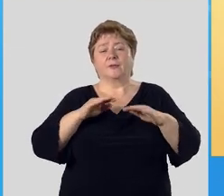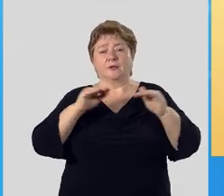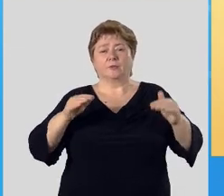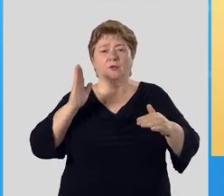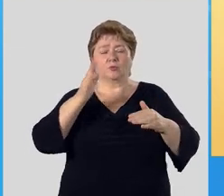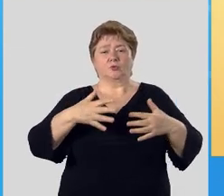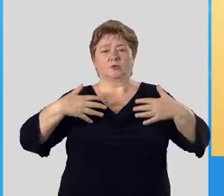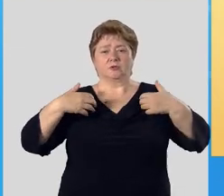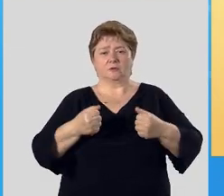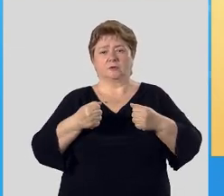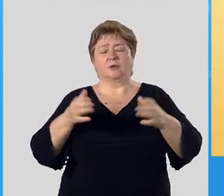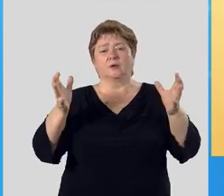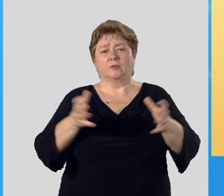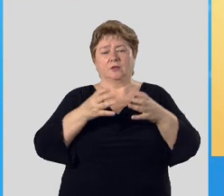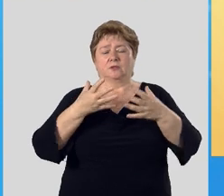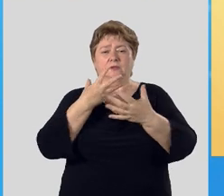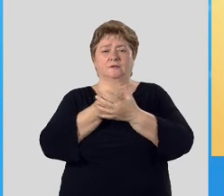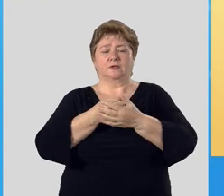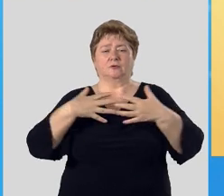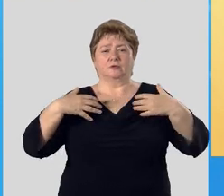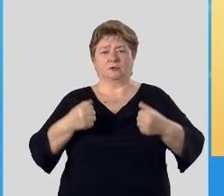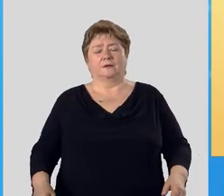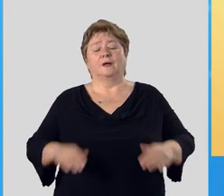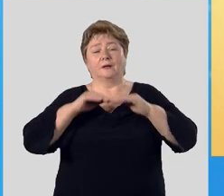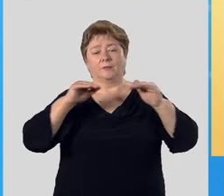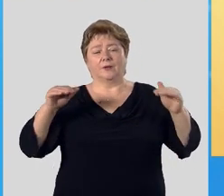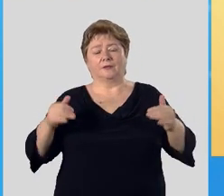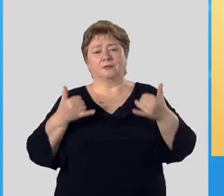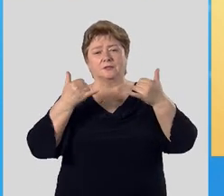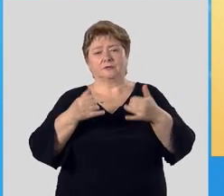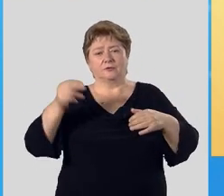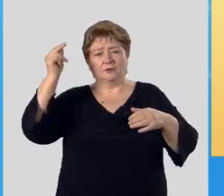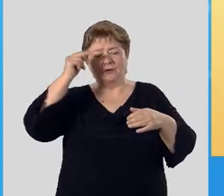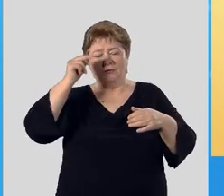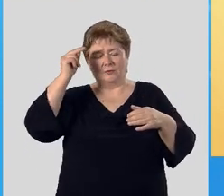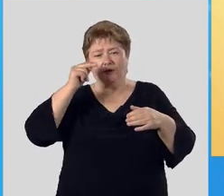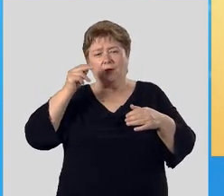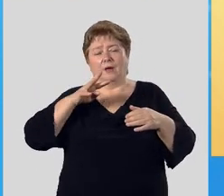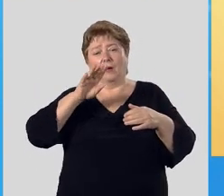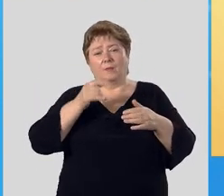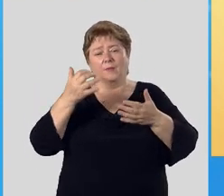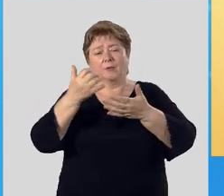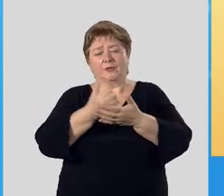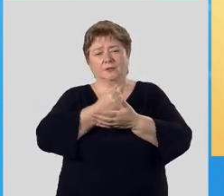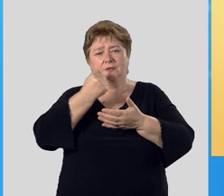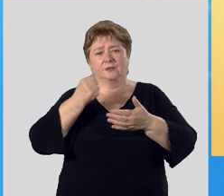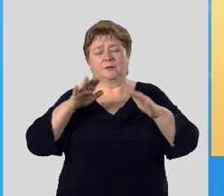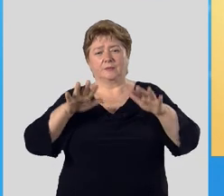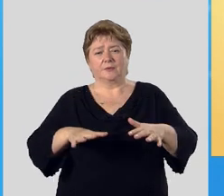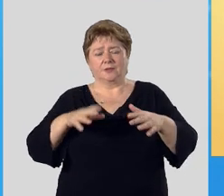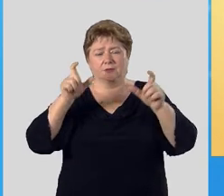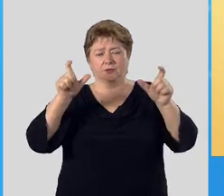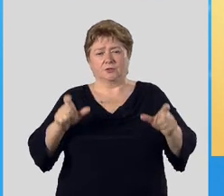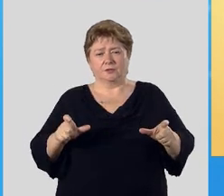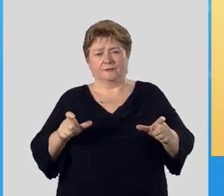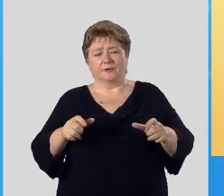будьте здоровы берегите свое здоровье ребята сегодня на уроке мы определили или место человека